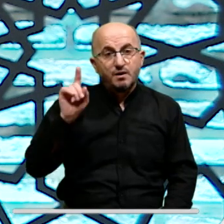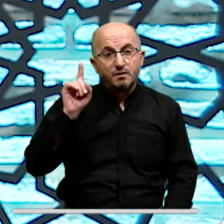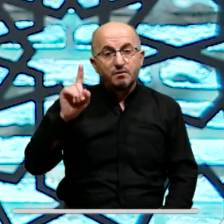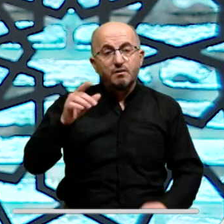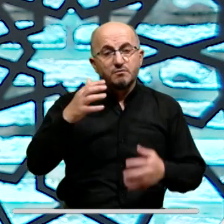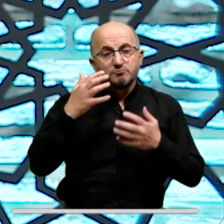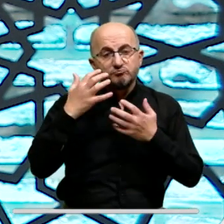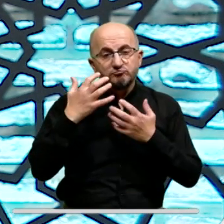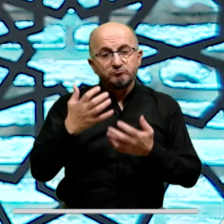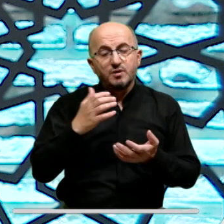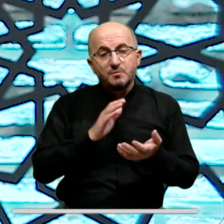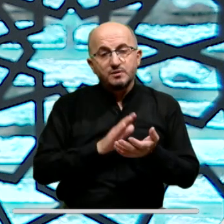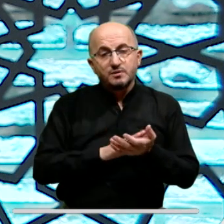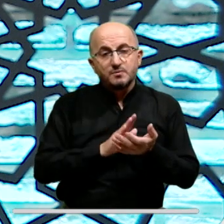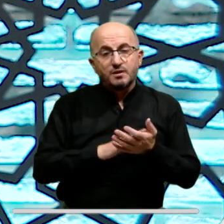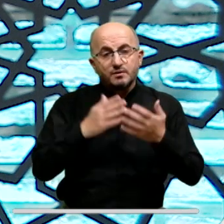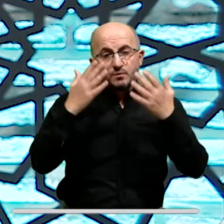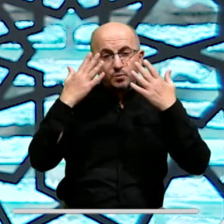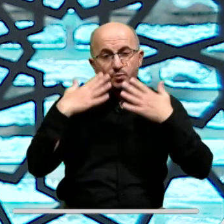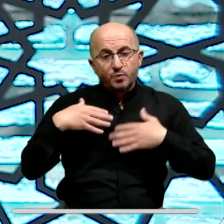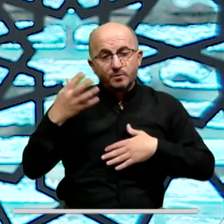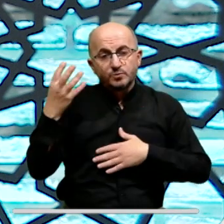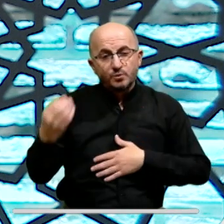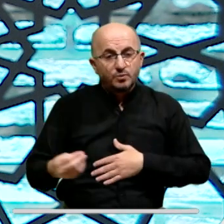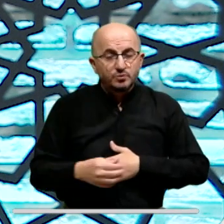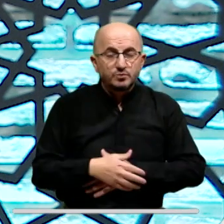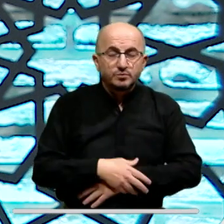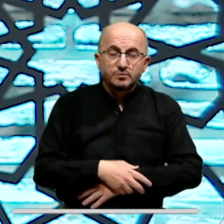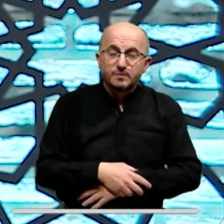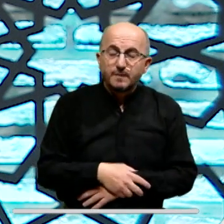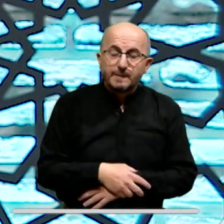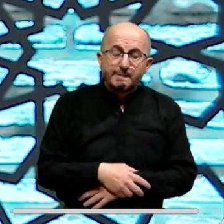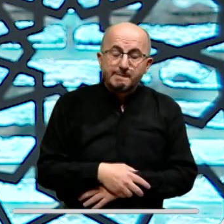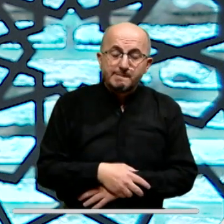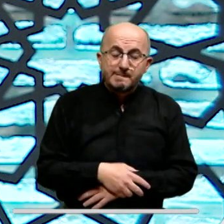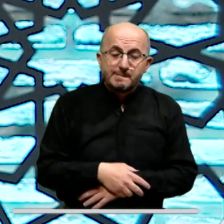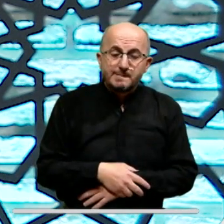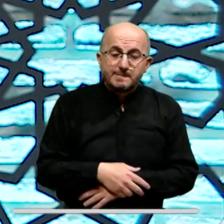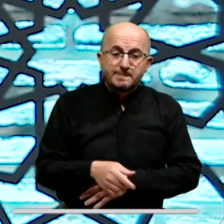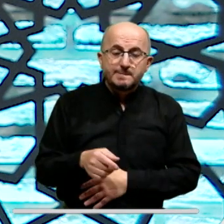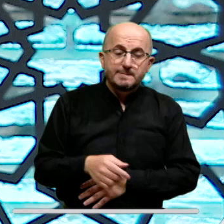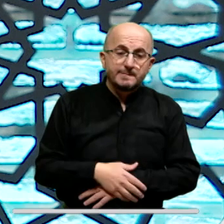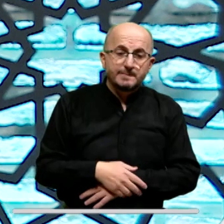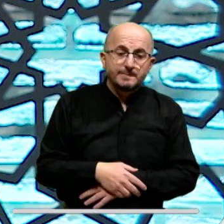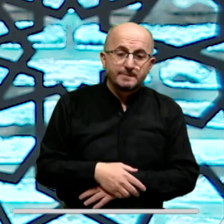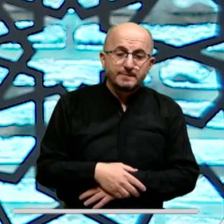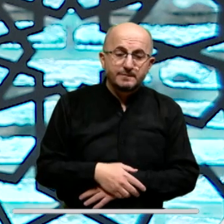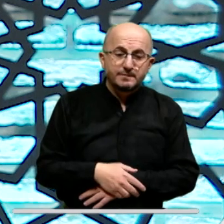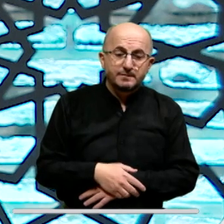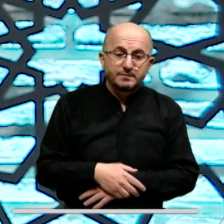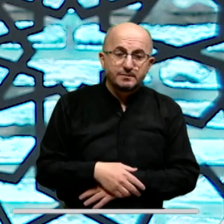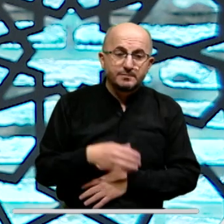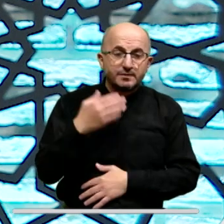rahmeti, bereketi üzerimize olsun. Amin, amin. Allah razı olsun. Sizden de uzun. Devamlı sizi